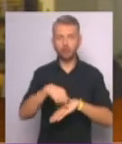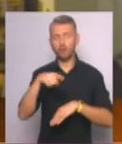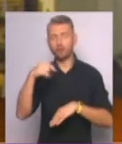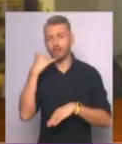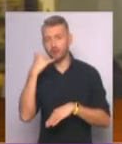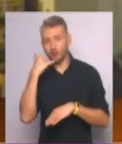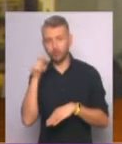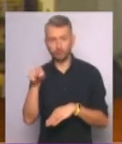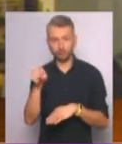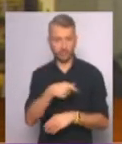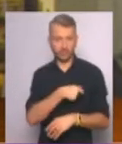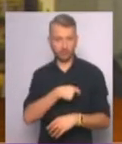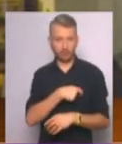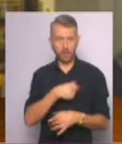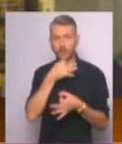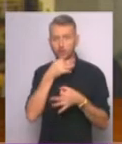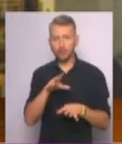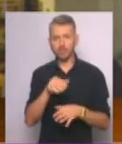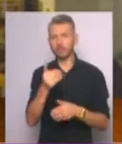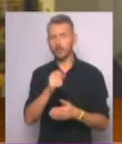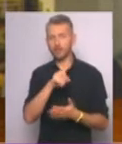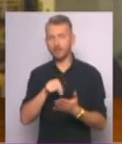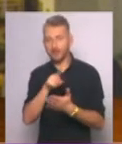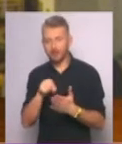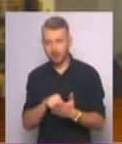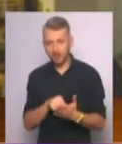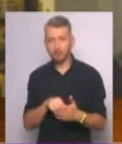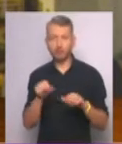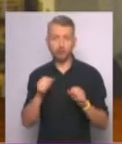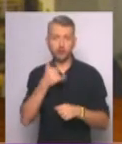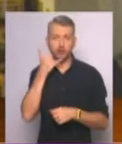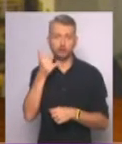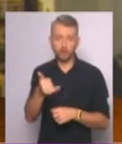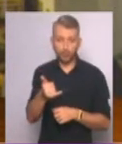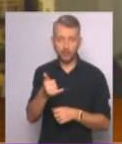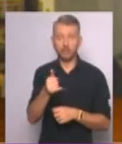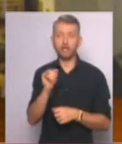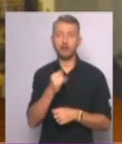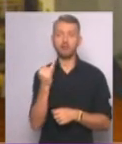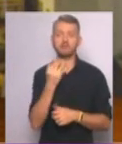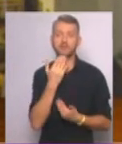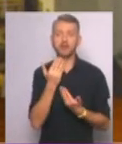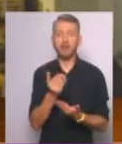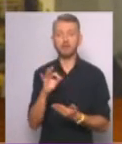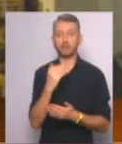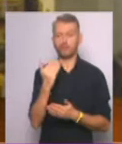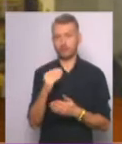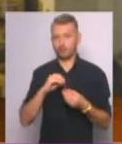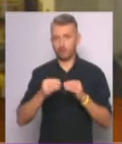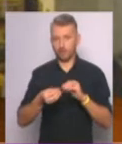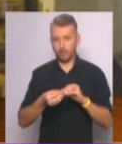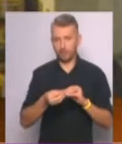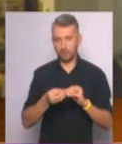будь ласка, за цим номером телефону з будь-якими вашими запитаннями ви можете долучатися і, звичайно, цікавитися з приводу ваших нюансів